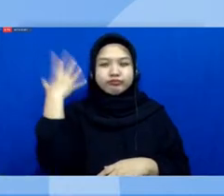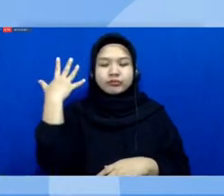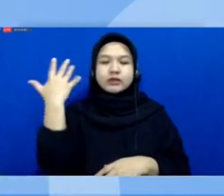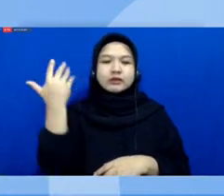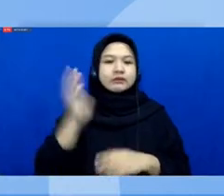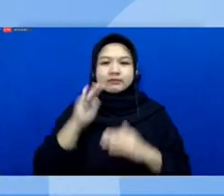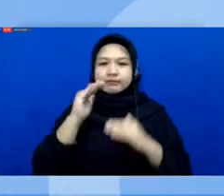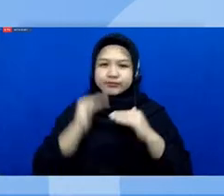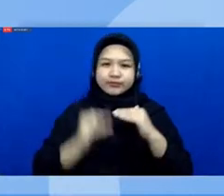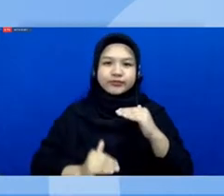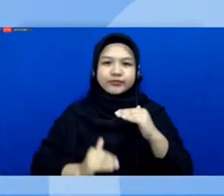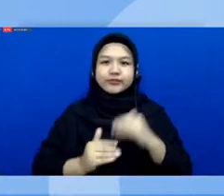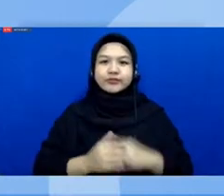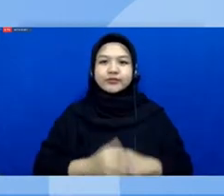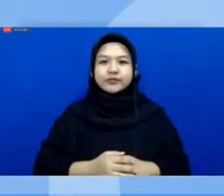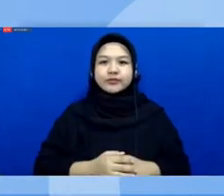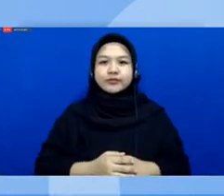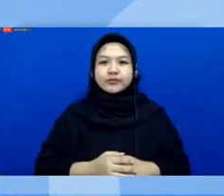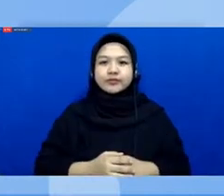diminimalisir.